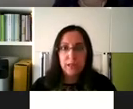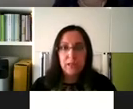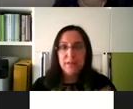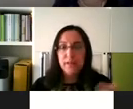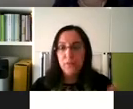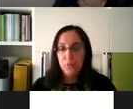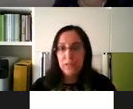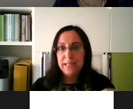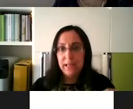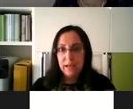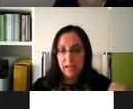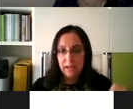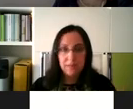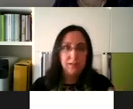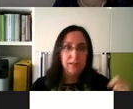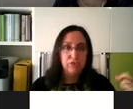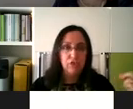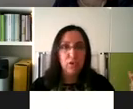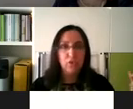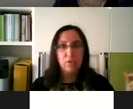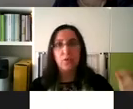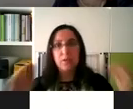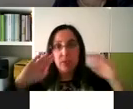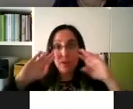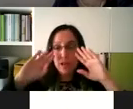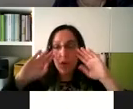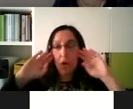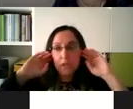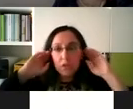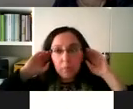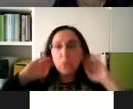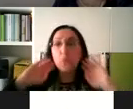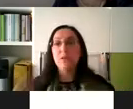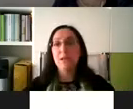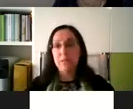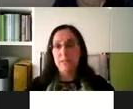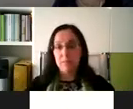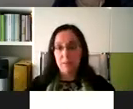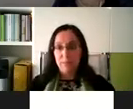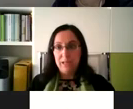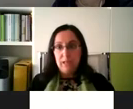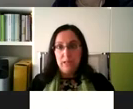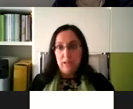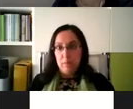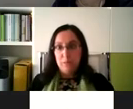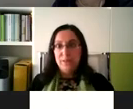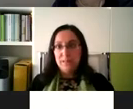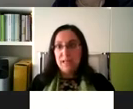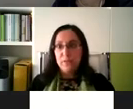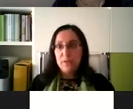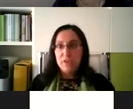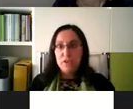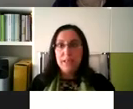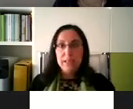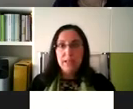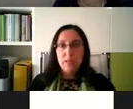si è diffusa l'idea che ci fosse una sorta di parola in codice per cui la vittima potesse andare